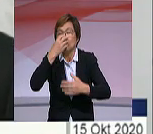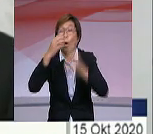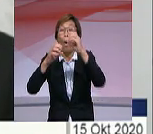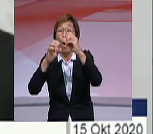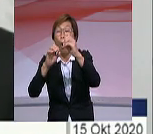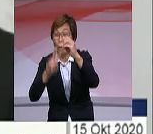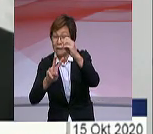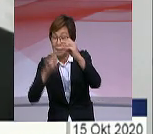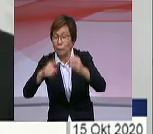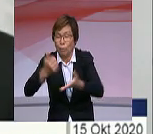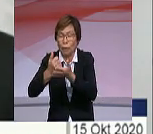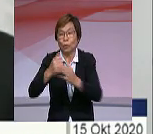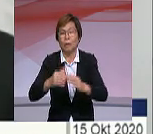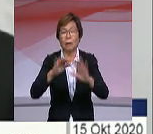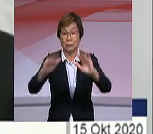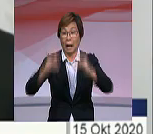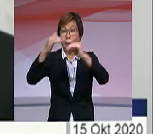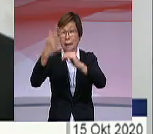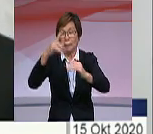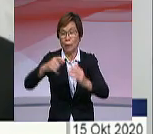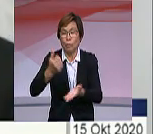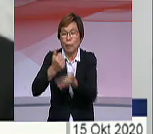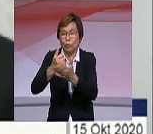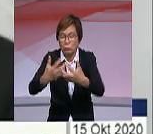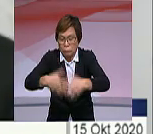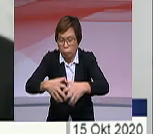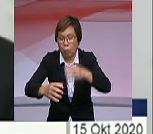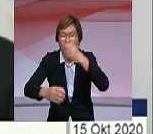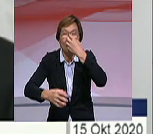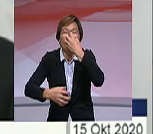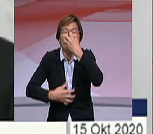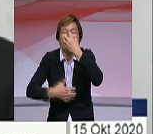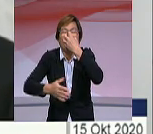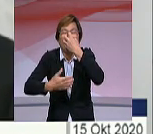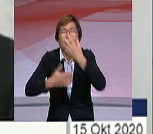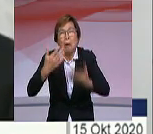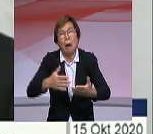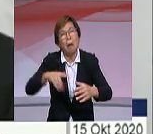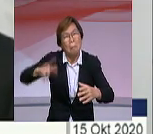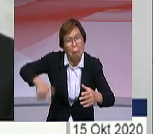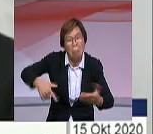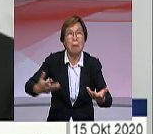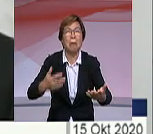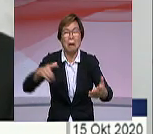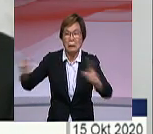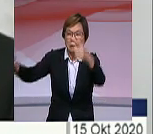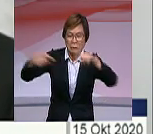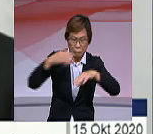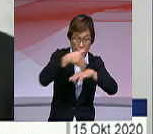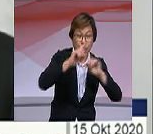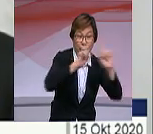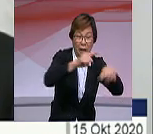Jadi kebanyakan kes yang datang walaupun usia muda daripada peringkat yang lewat, iaitu pada tahap